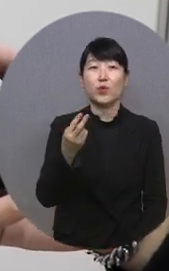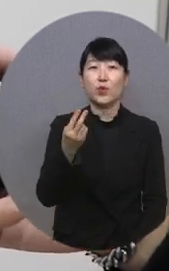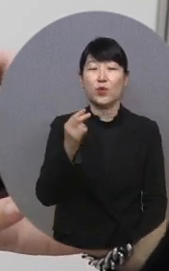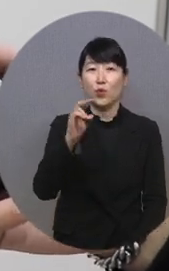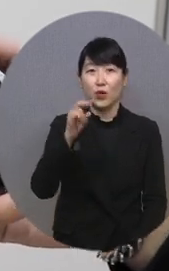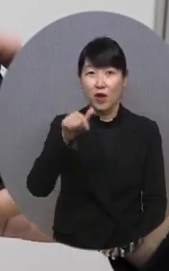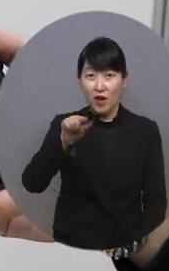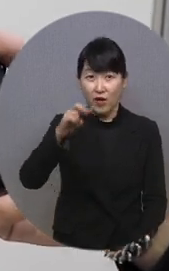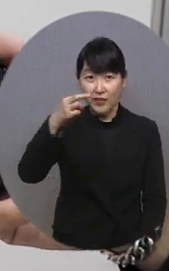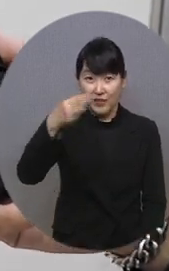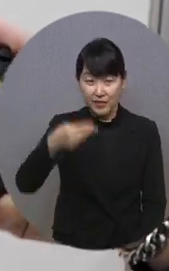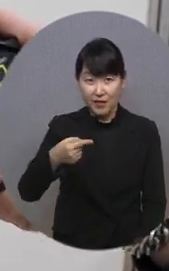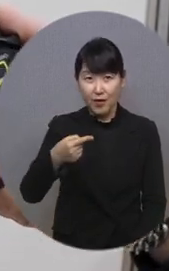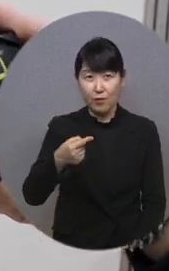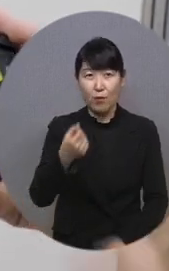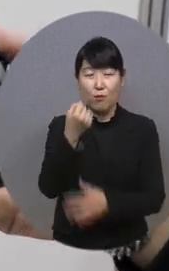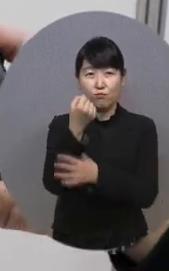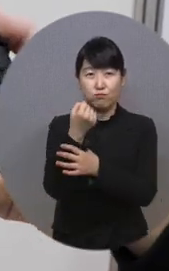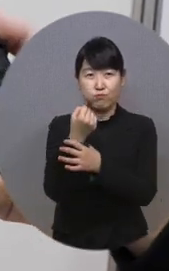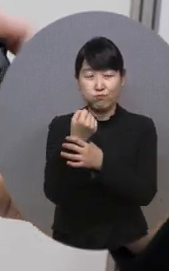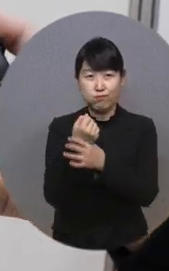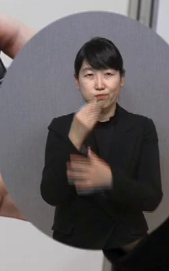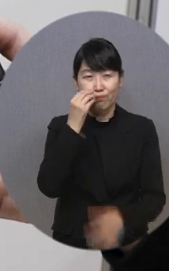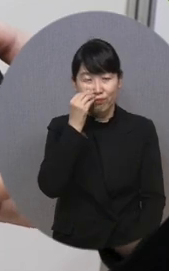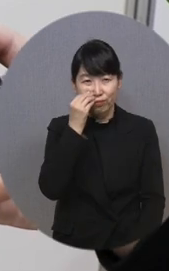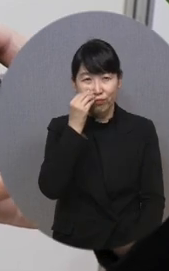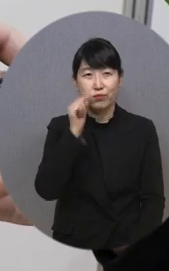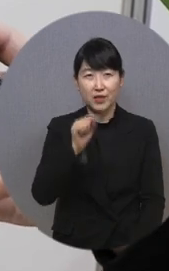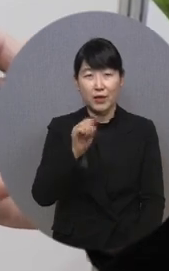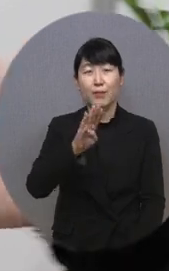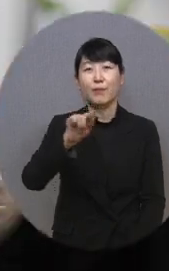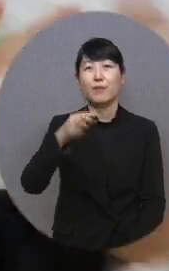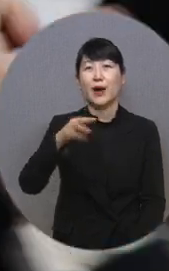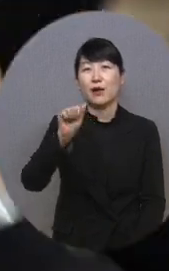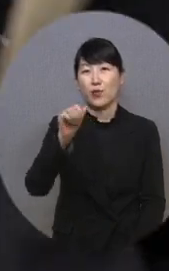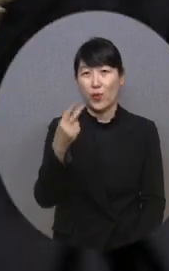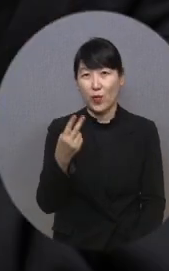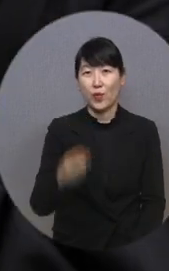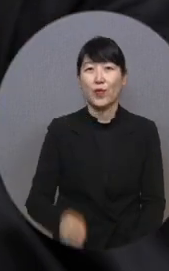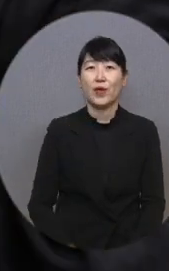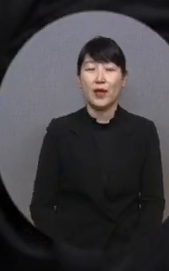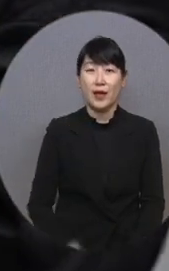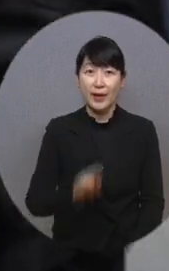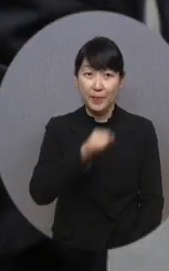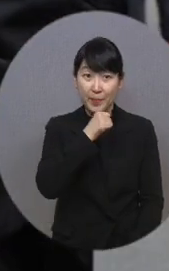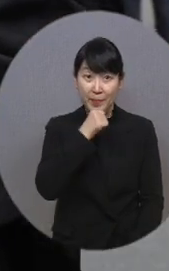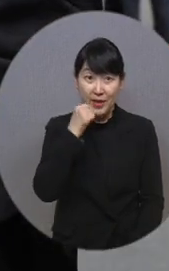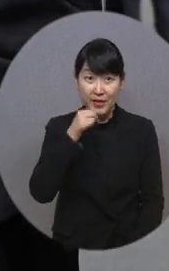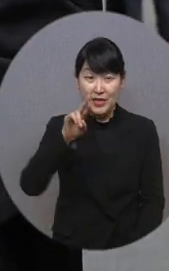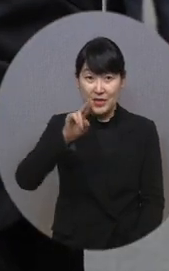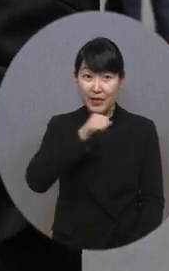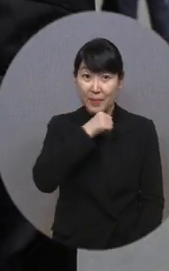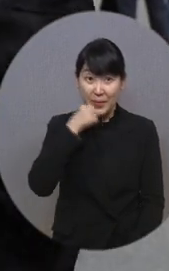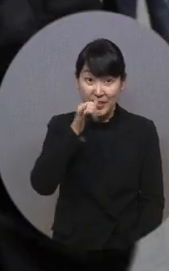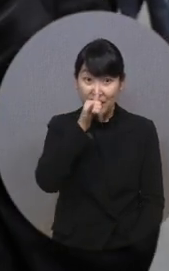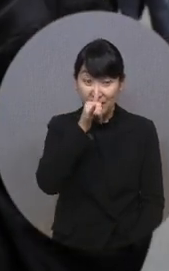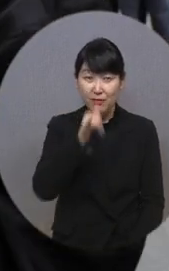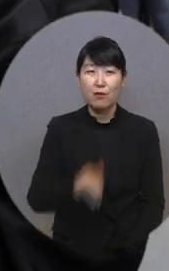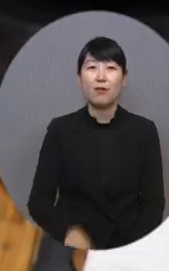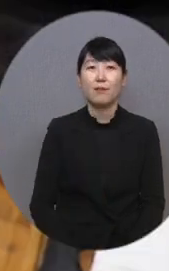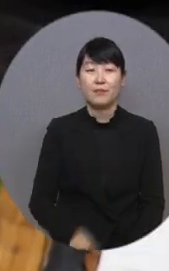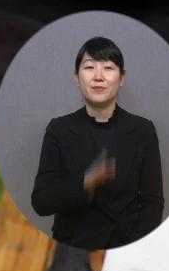숙성시켜가지고 발효시켜서 이렇게 만든 거거든요. 발효. 아, 그럼 맛이 이 요거트 안에도 인삼 맛이 푹 나겠네요. 네,